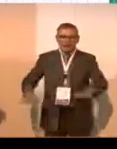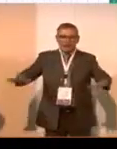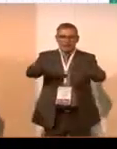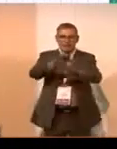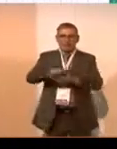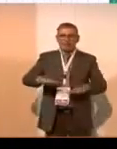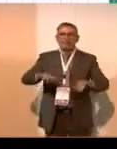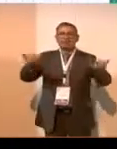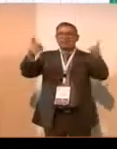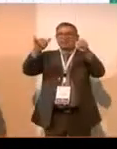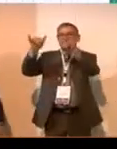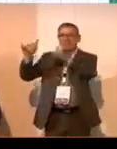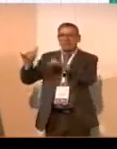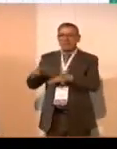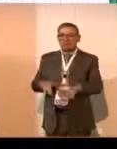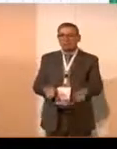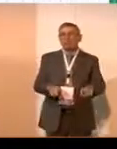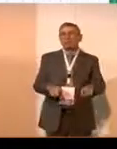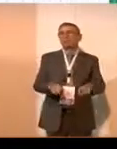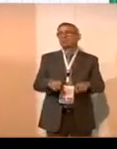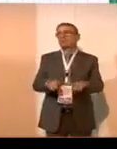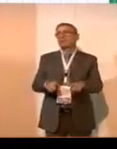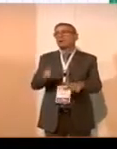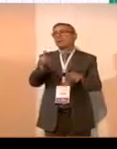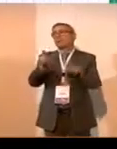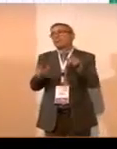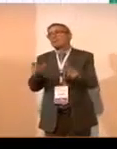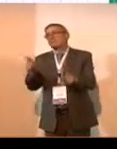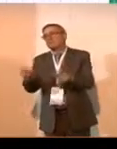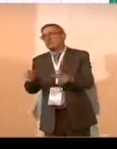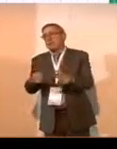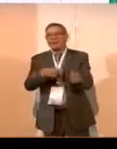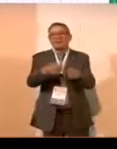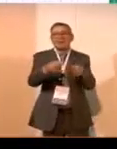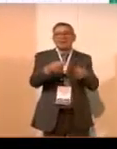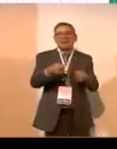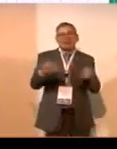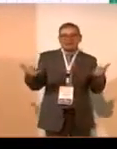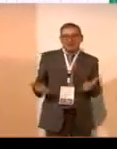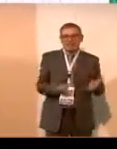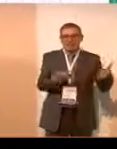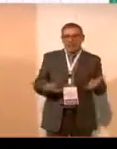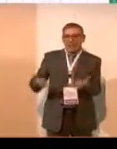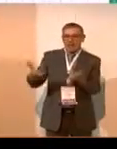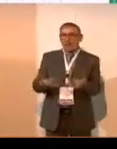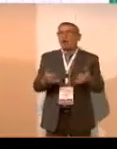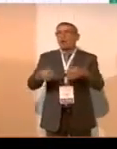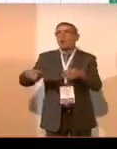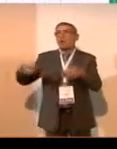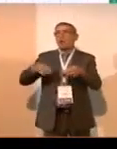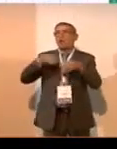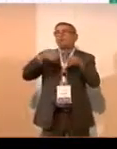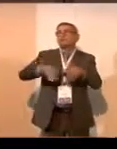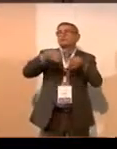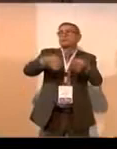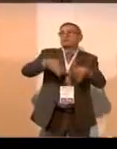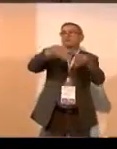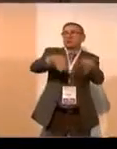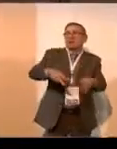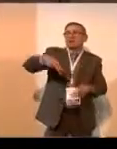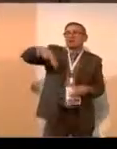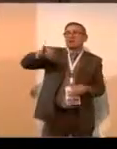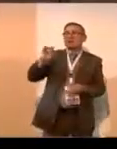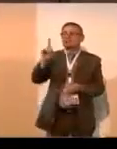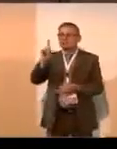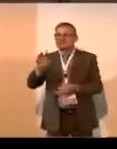della spensieratezza, nei luoghi dove le persone, dai mercatini di Natale alla promenade di Nizza, dove